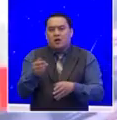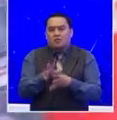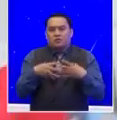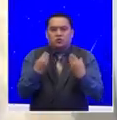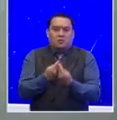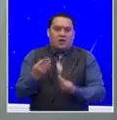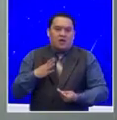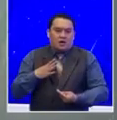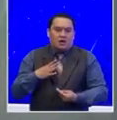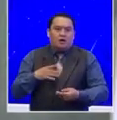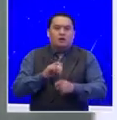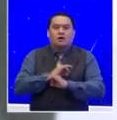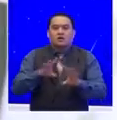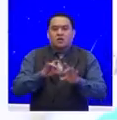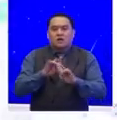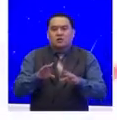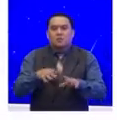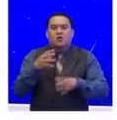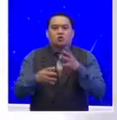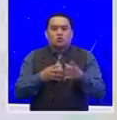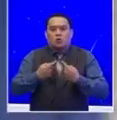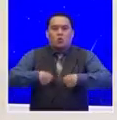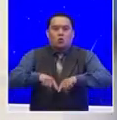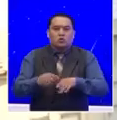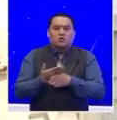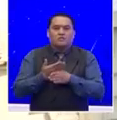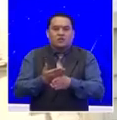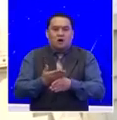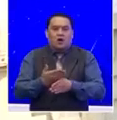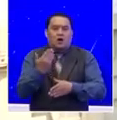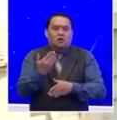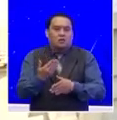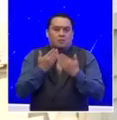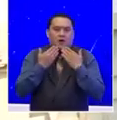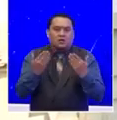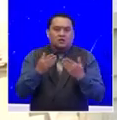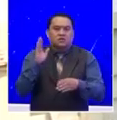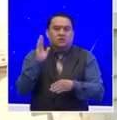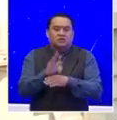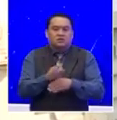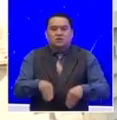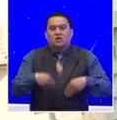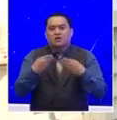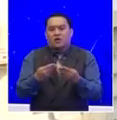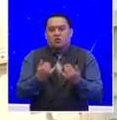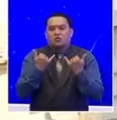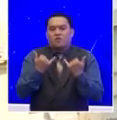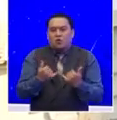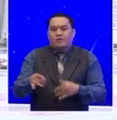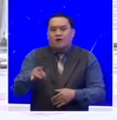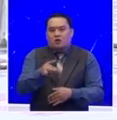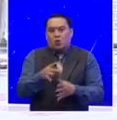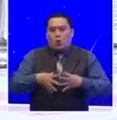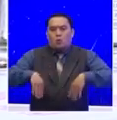малообеспеченных семей. Как заявляют представители международного гуманитарного движения, это не последняя поставка средств защиты. На данный момент